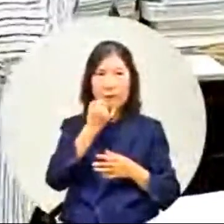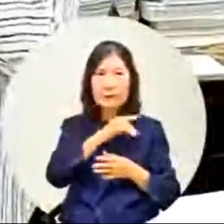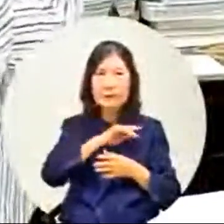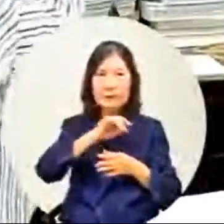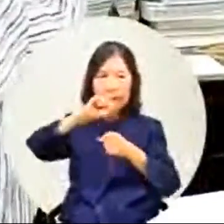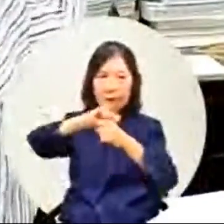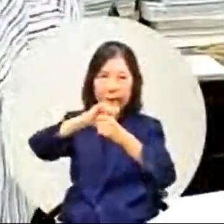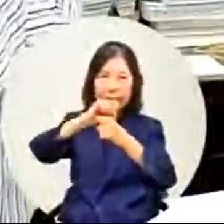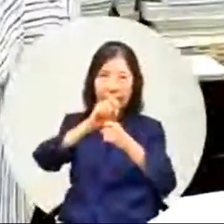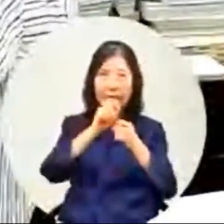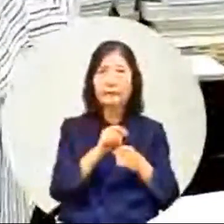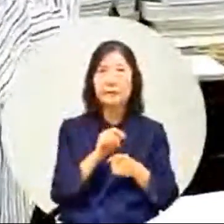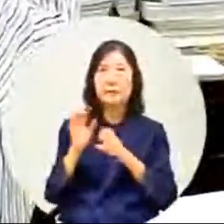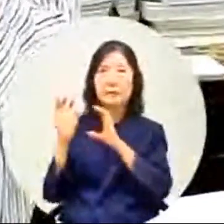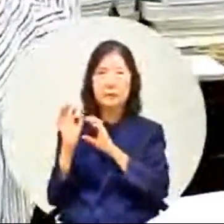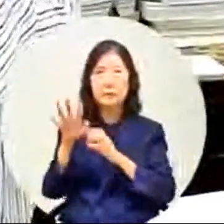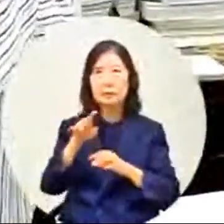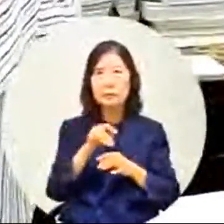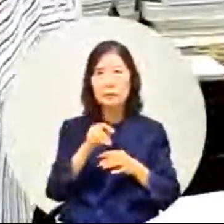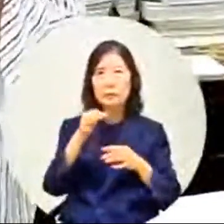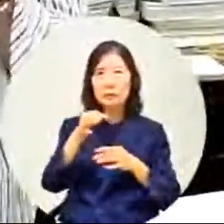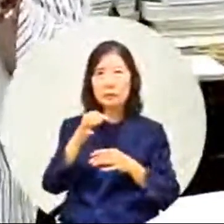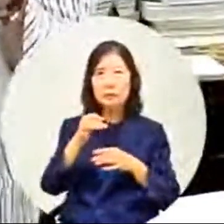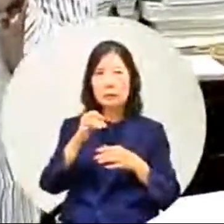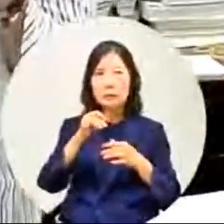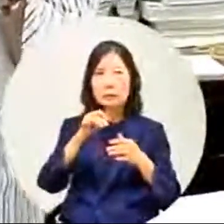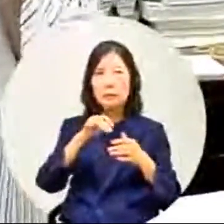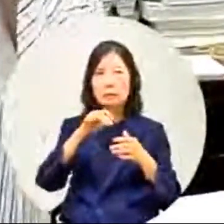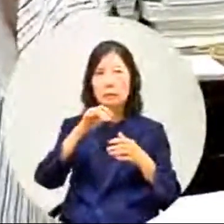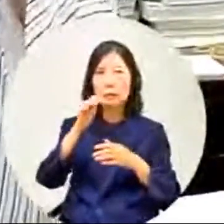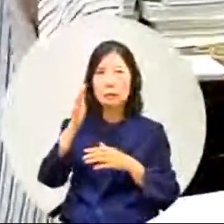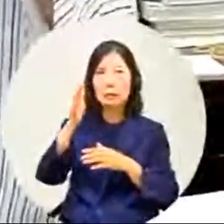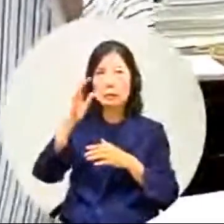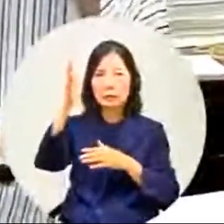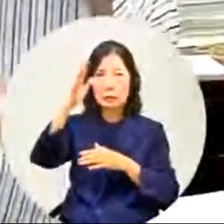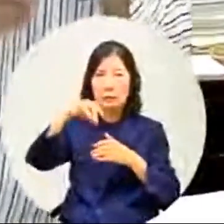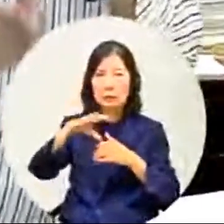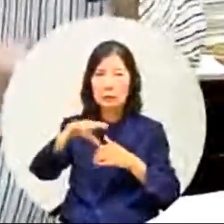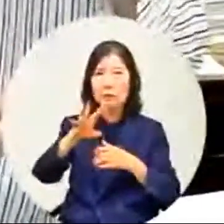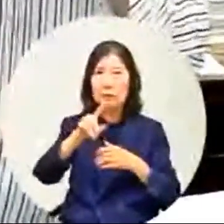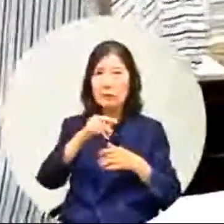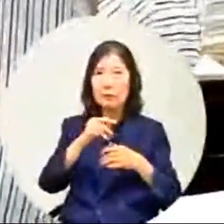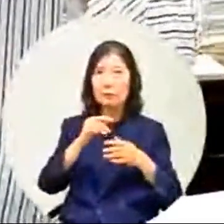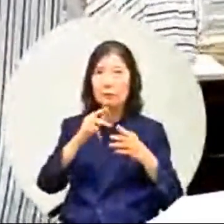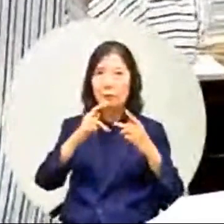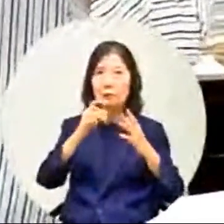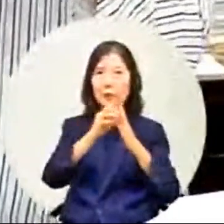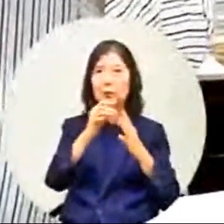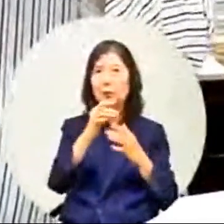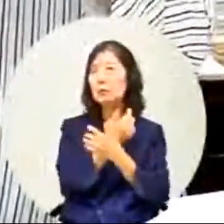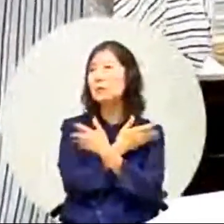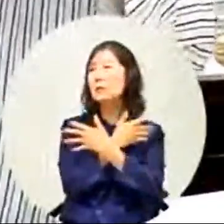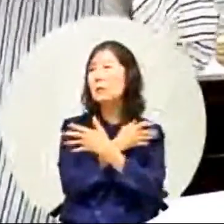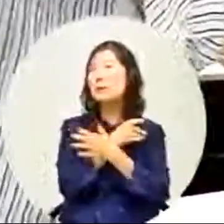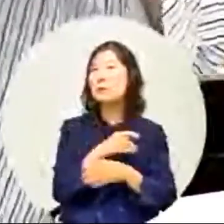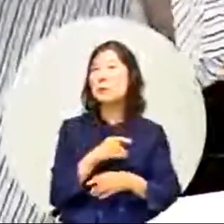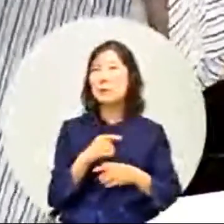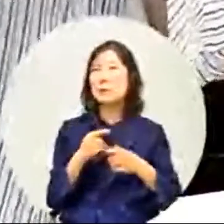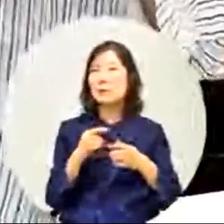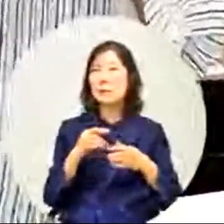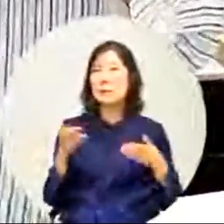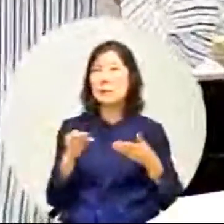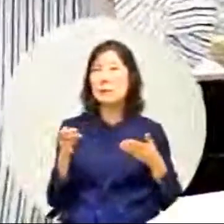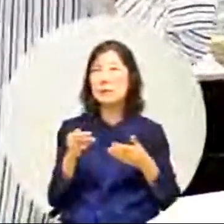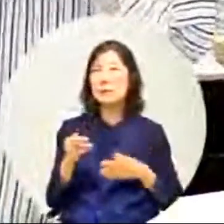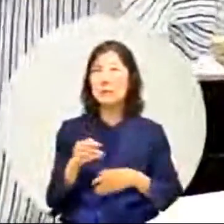的负担。财处单位他们基于他们的专业有提醒了捷运局，可是捷运局完全不听，还是蛮干。